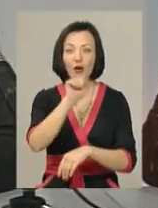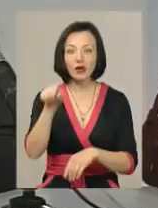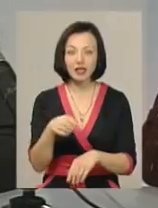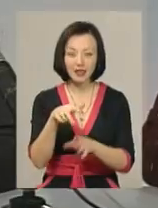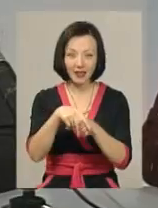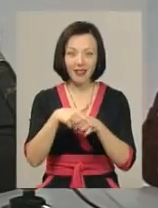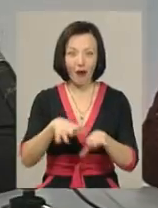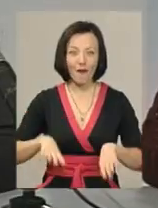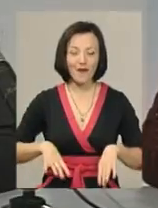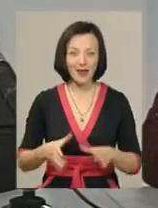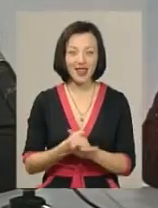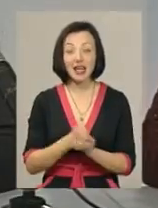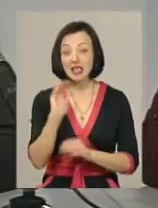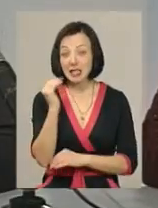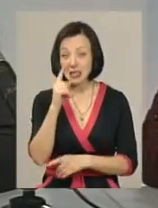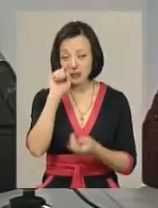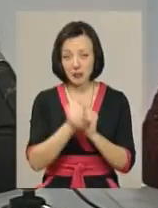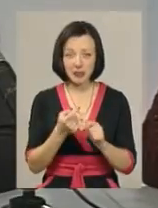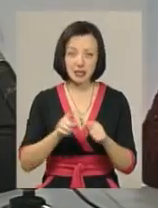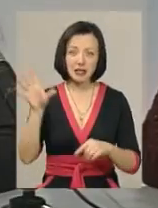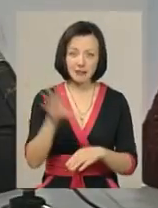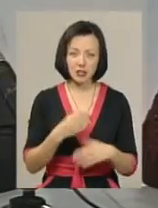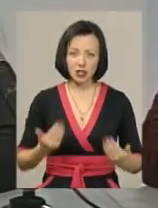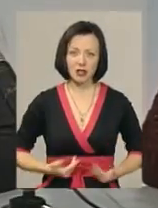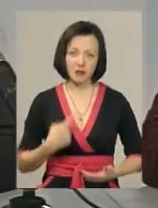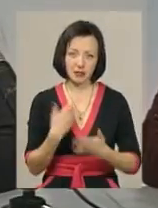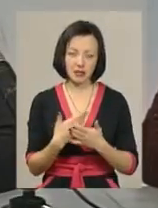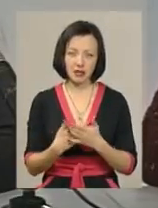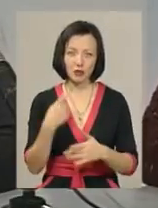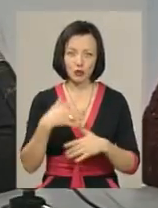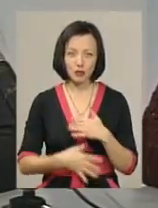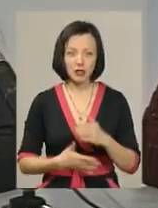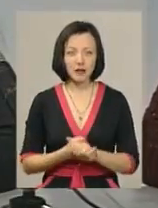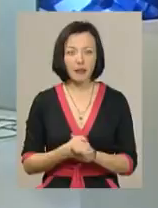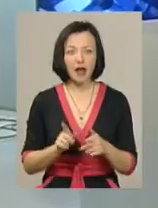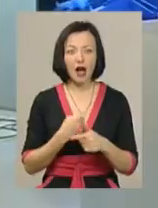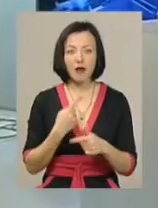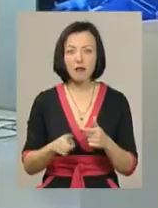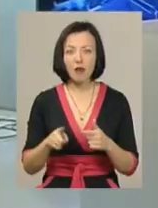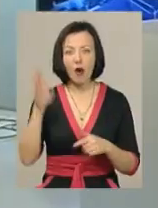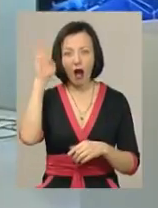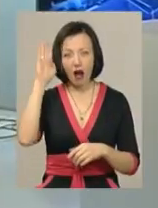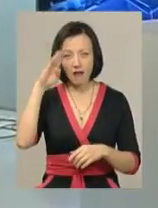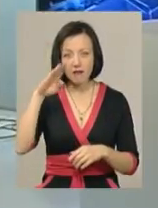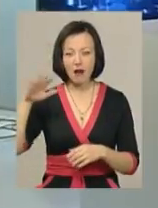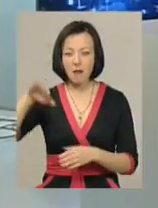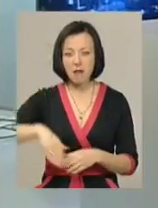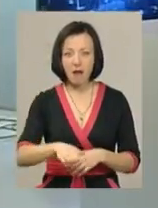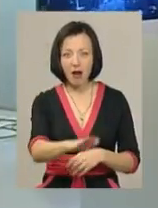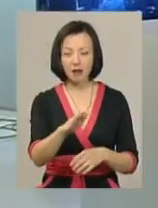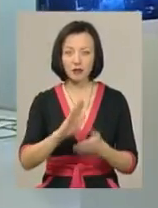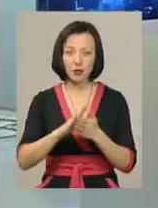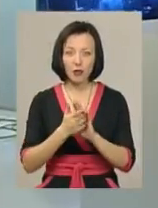верхової їзди дитина запам'ятає це на все життя Мені здається розумієте або в той же аквапарк піти і теж